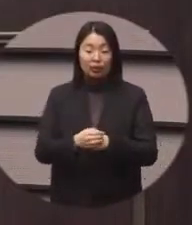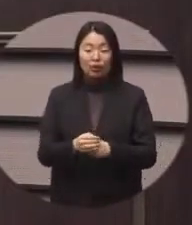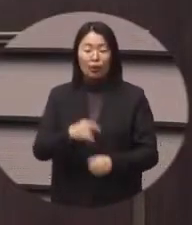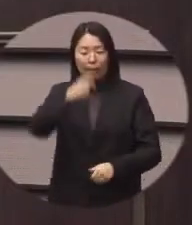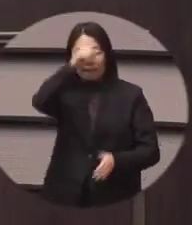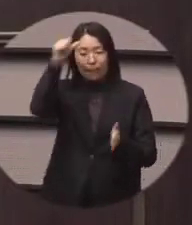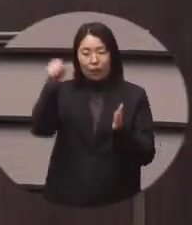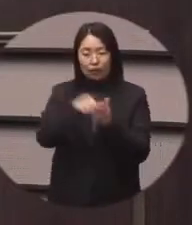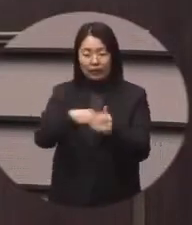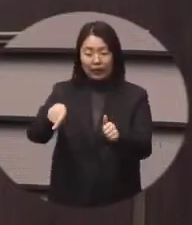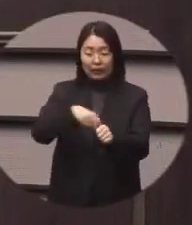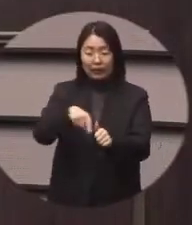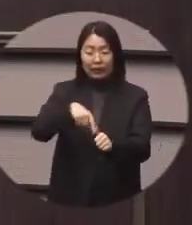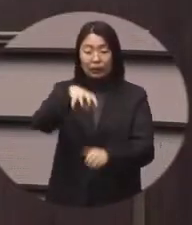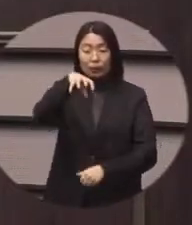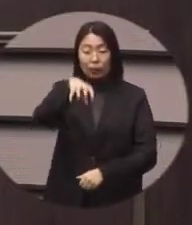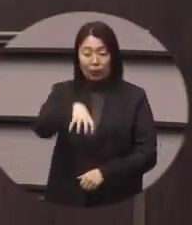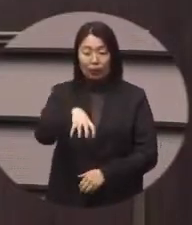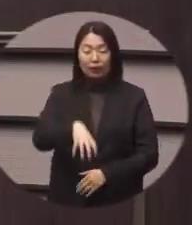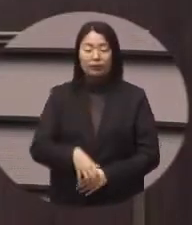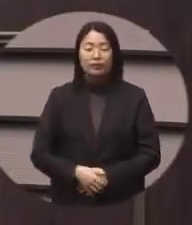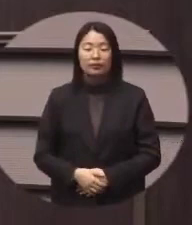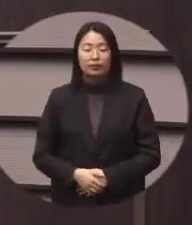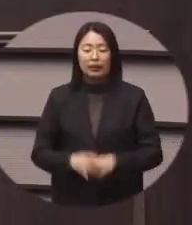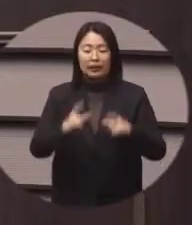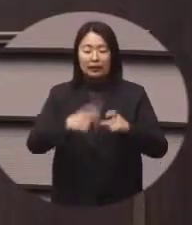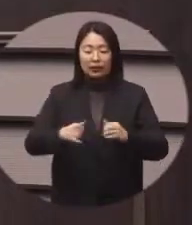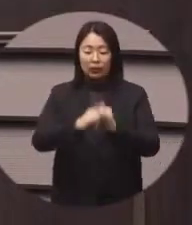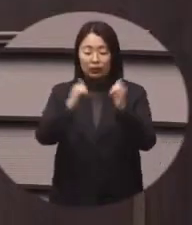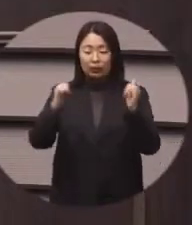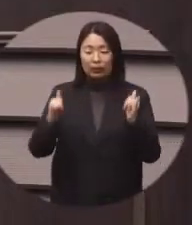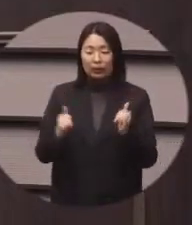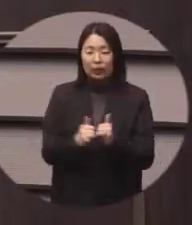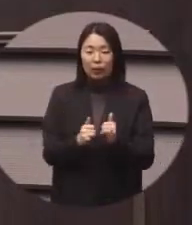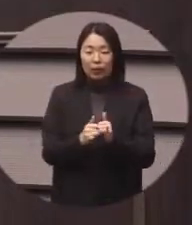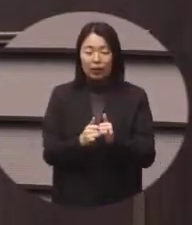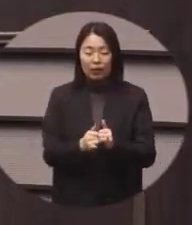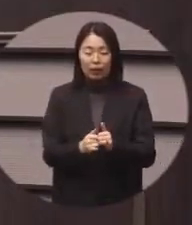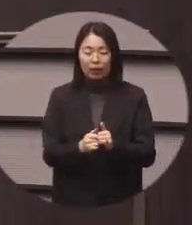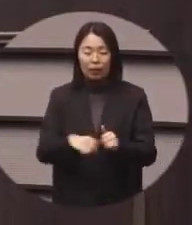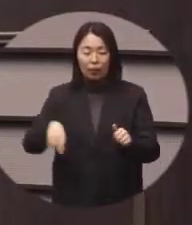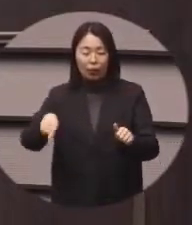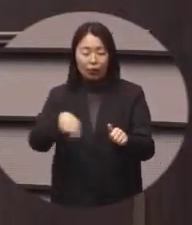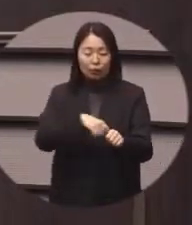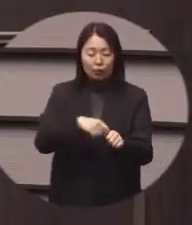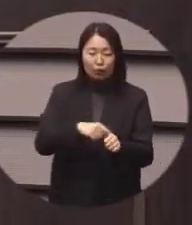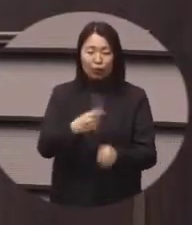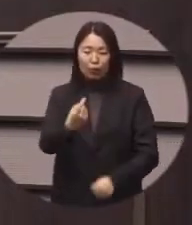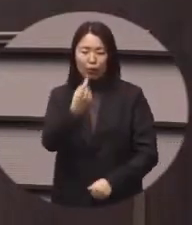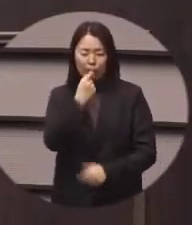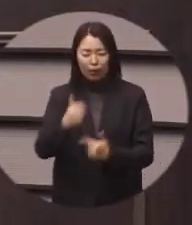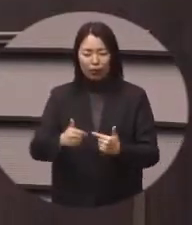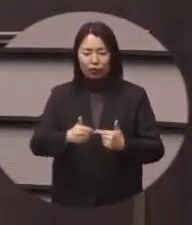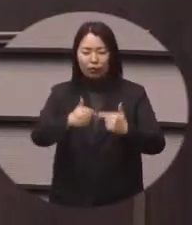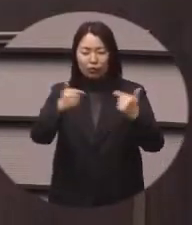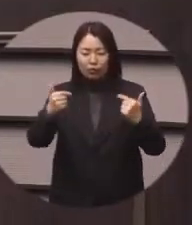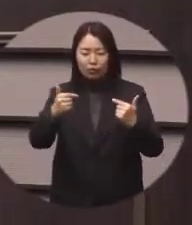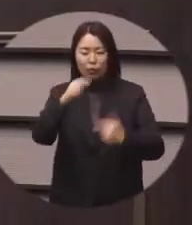평생학습과는 지역사회와 소통하고 배움과 삶을 연결하는 건강한 학습 생태계를 구축하게 될